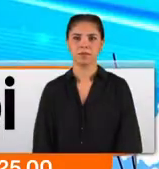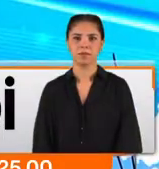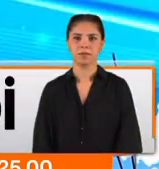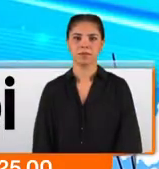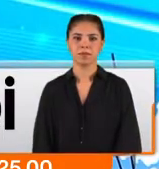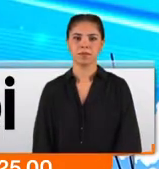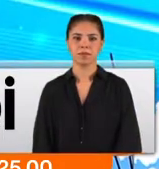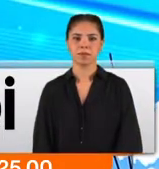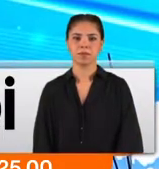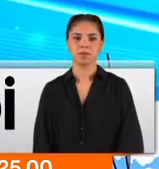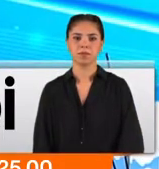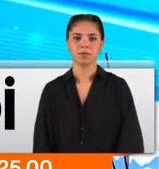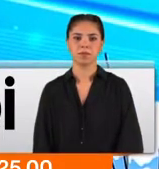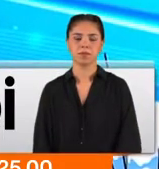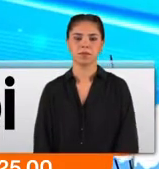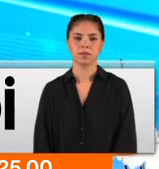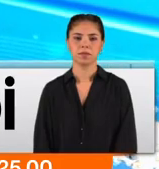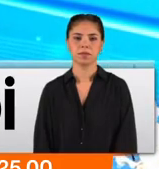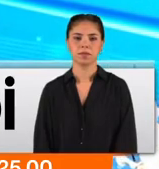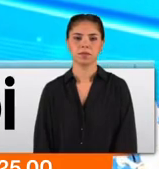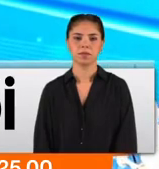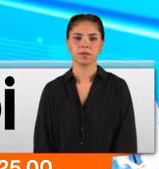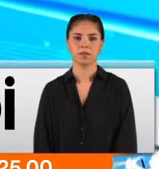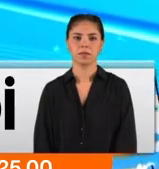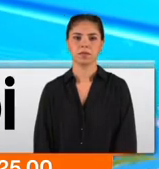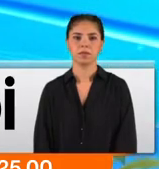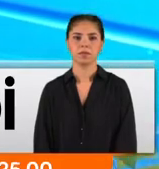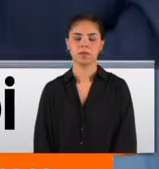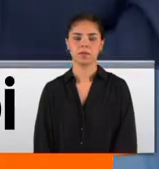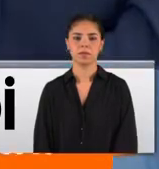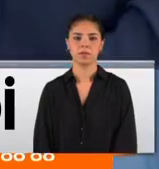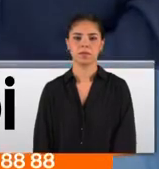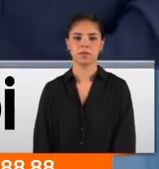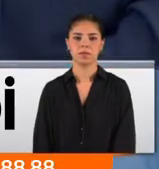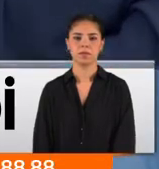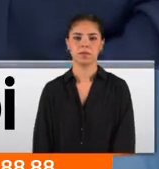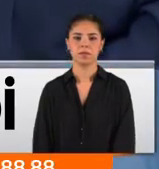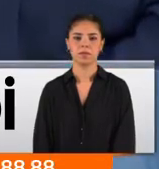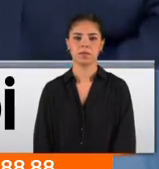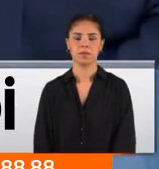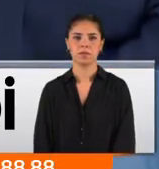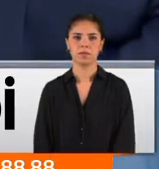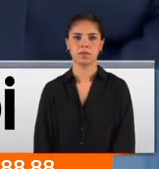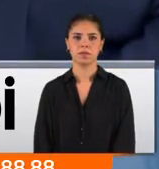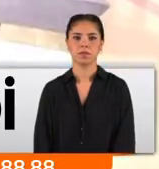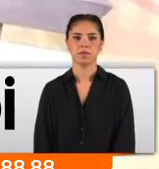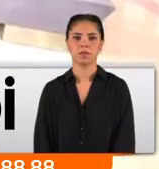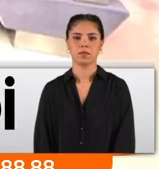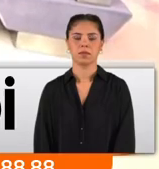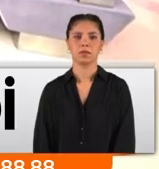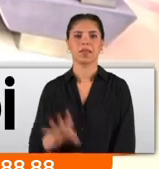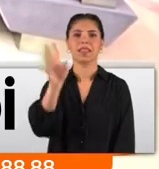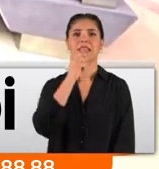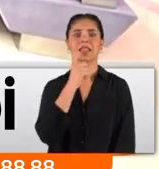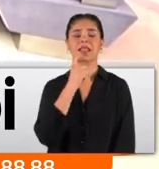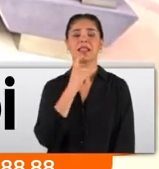Ben seni seviyorum, yapma etme. Sen beni sevdiğimi biliyorsun. Ben eğer seni sevmiyorsam Allah şurada beni kaldırmasın, tamam mı? 40